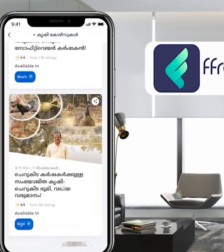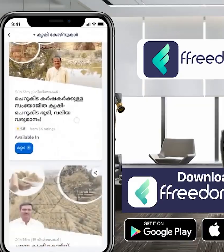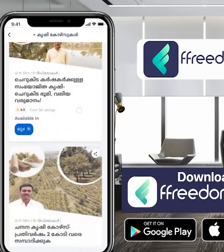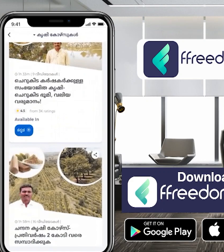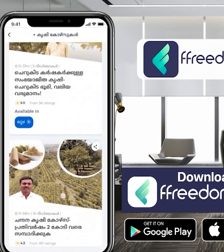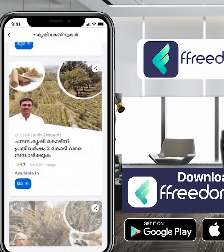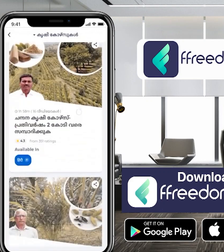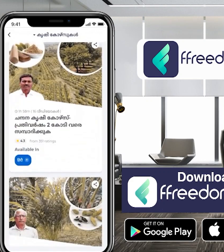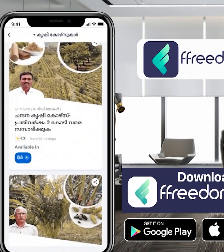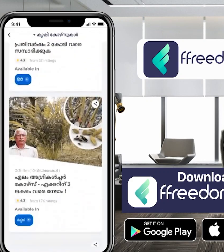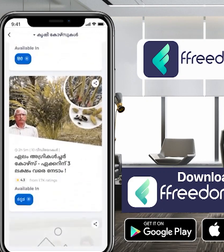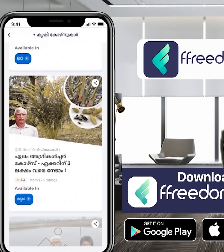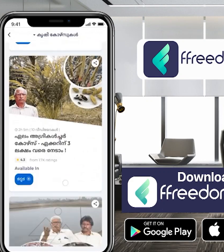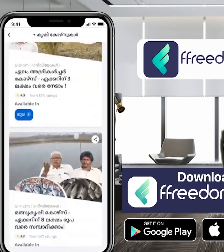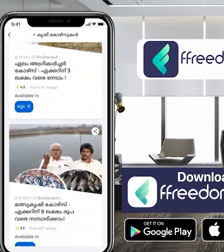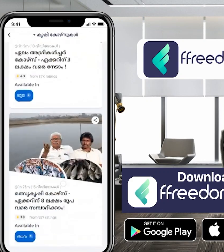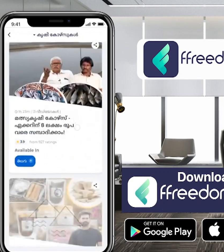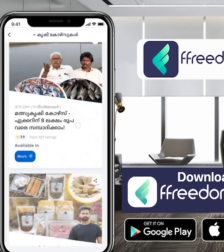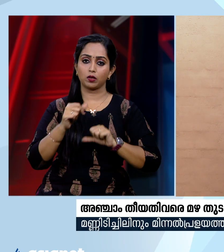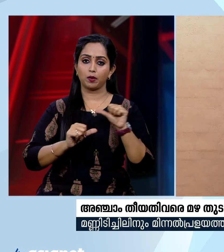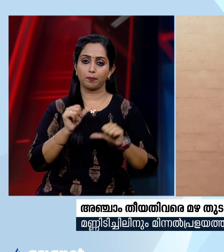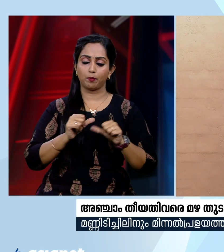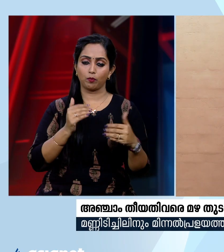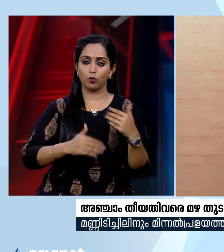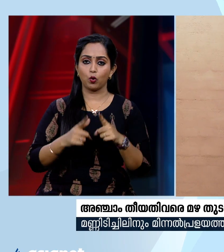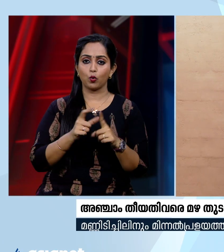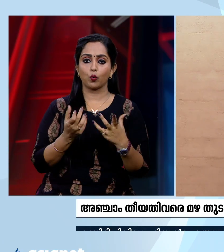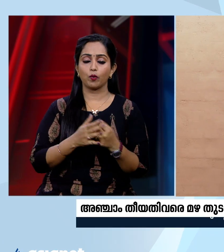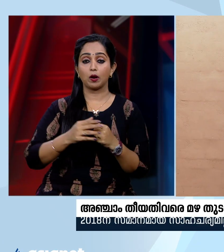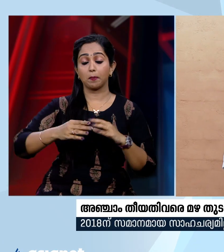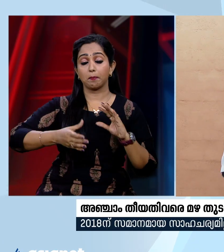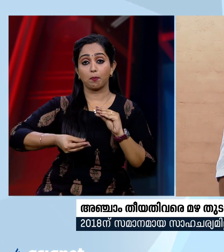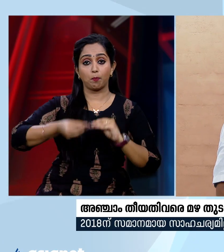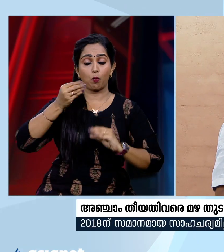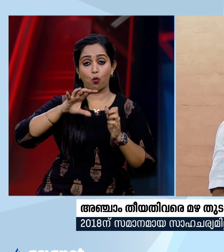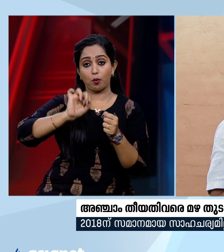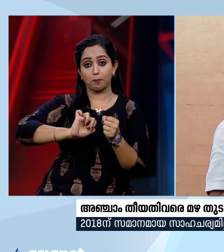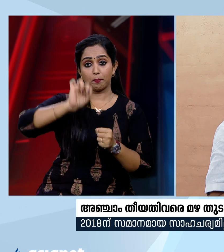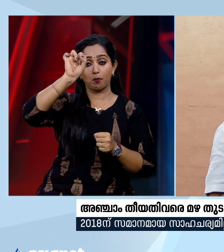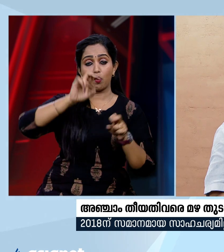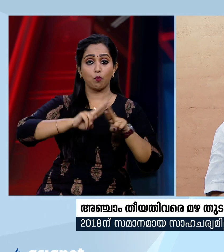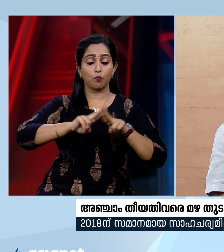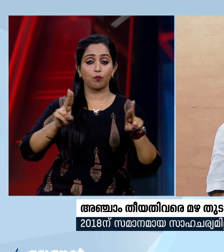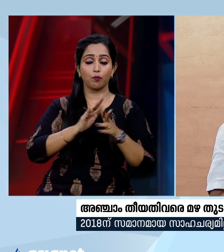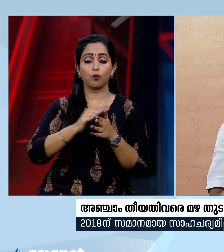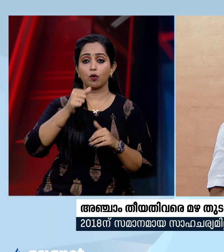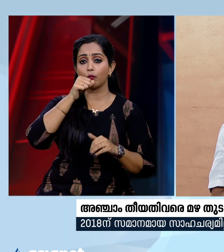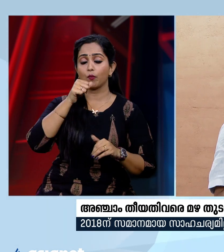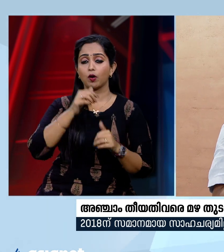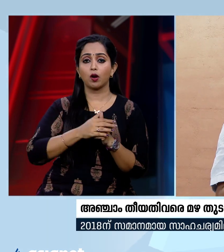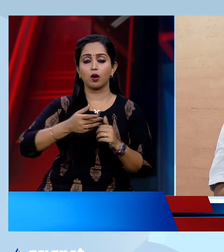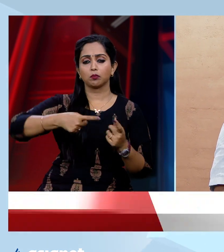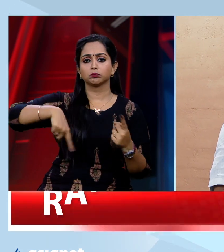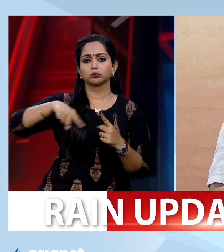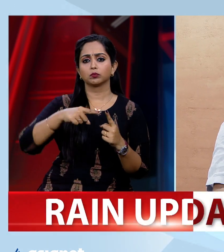പറഞ്ഞു തരുന്നു. ഫ്രീഡം ആപ്പ് ഇപ്പോൾ തന്നെ ഡൗൺലോഡ് ചെയ്യൂ. വലിയ അണക്കെട്ടുകളൊക്കെ ഇനിയും ജലം നമ്മൾക്ക്